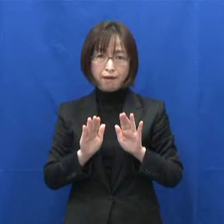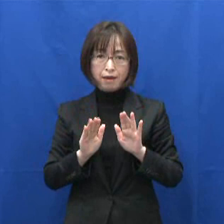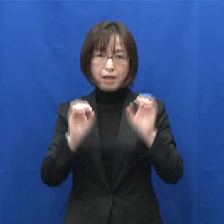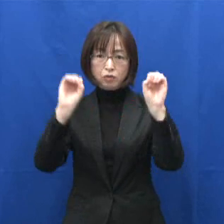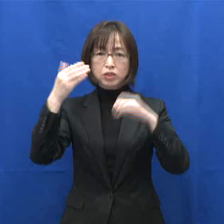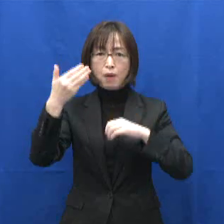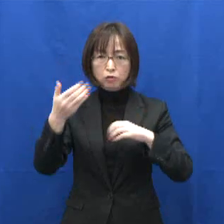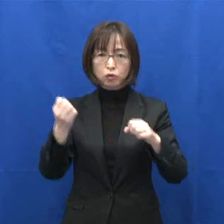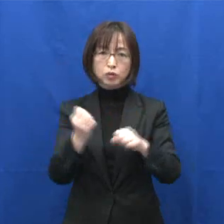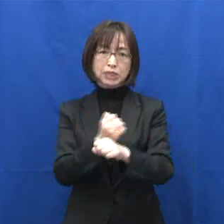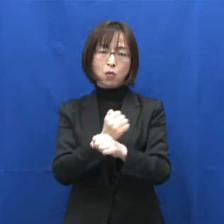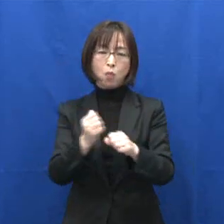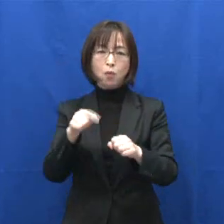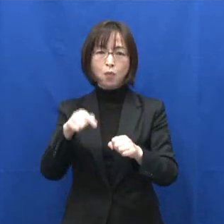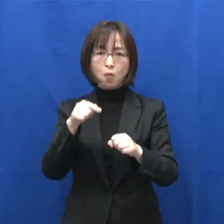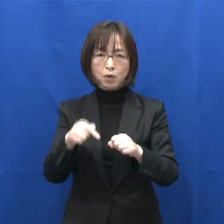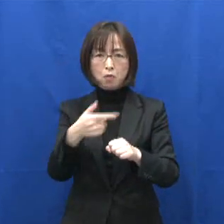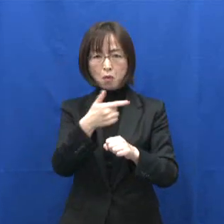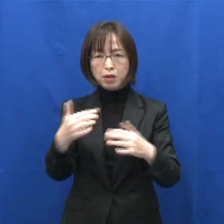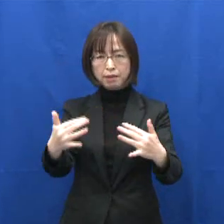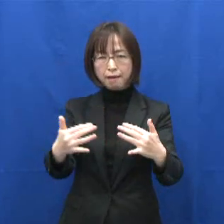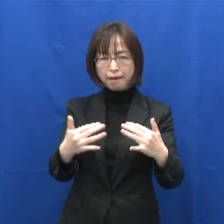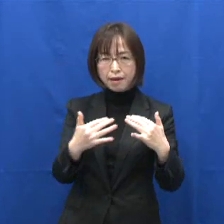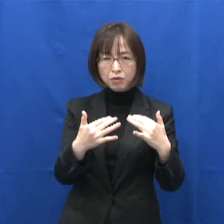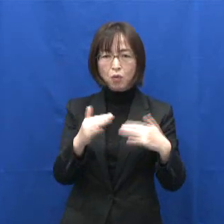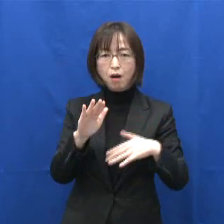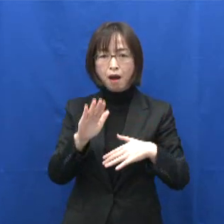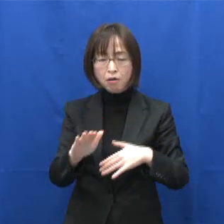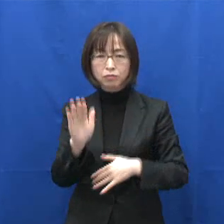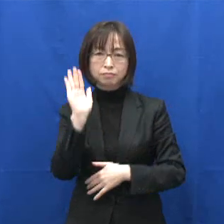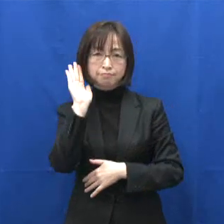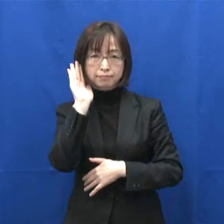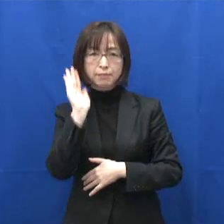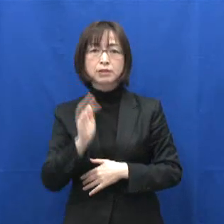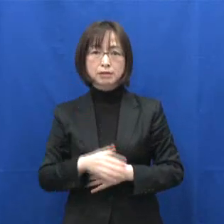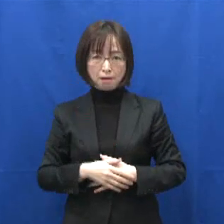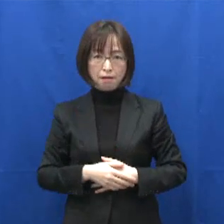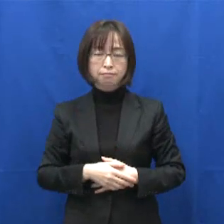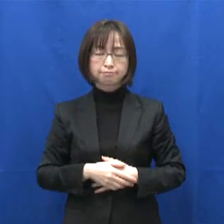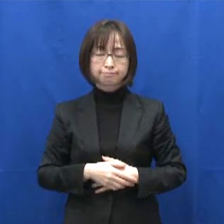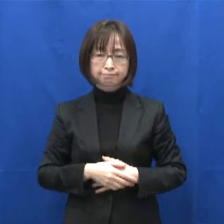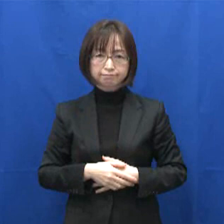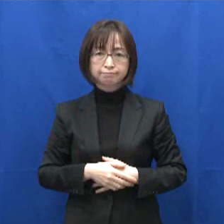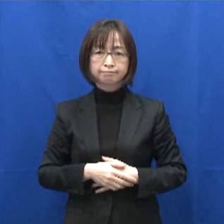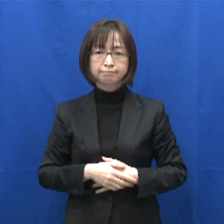の事業にも大きな影響が出ているとお聞きしたんですけれども、